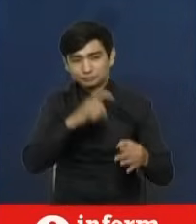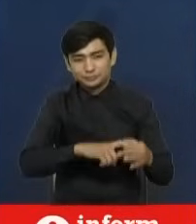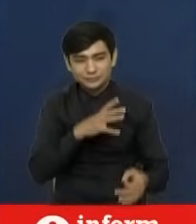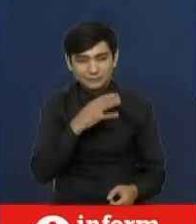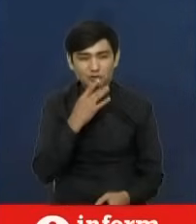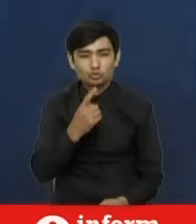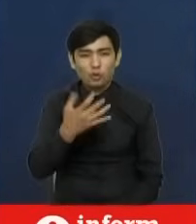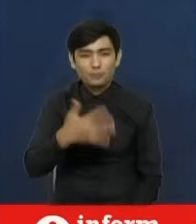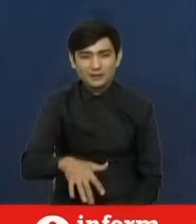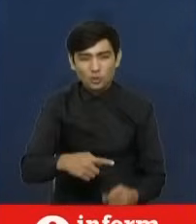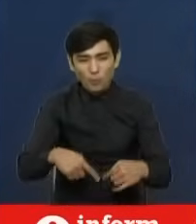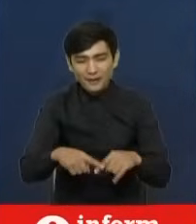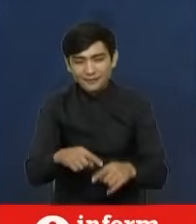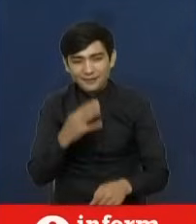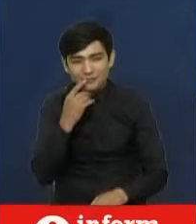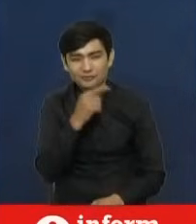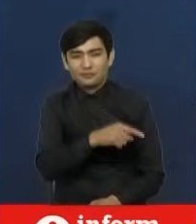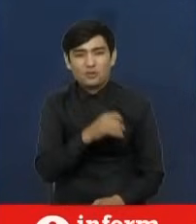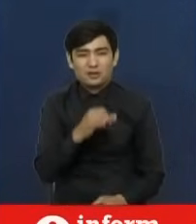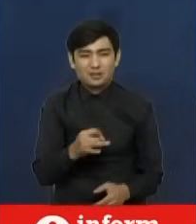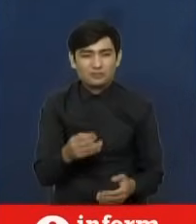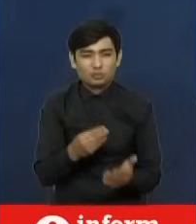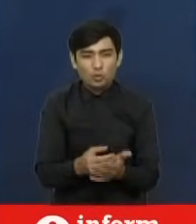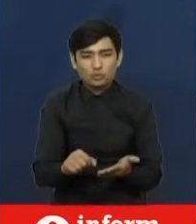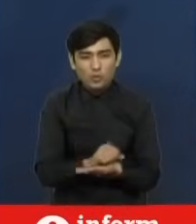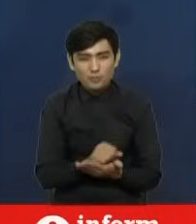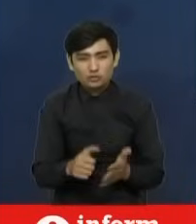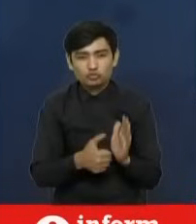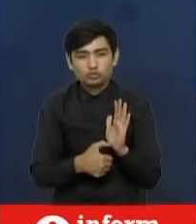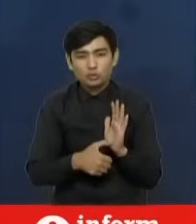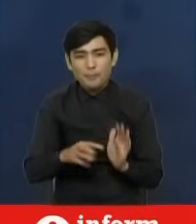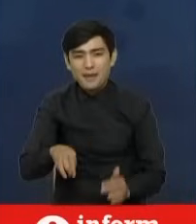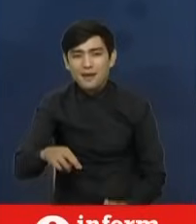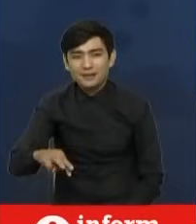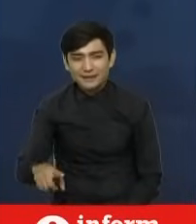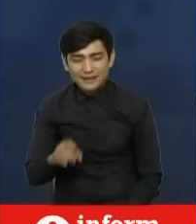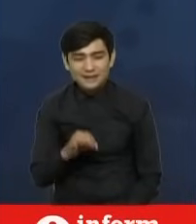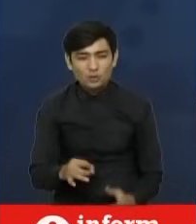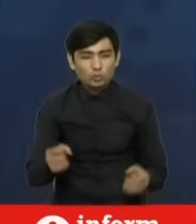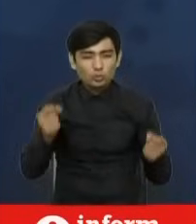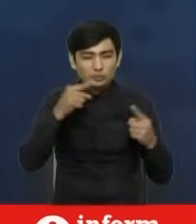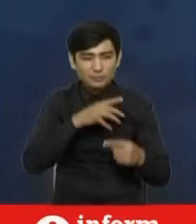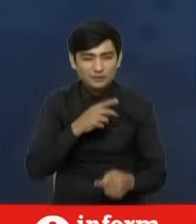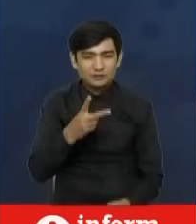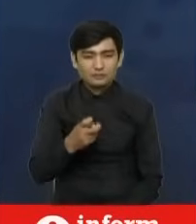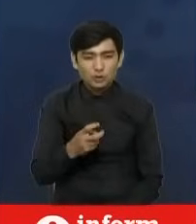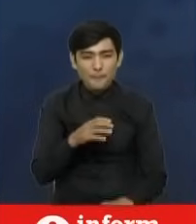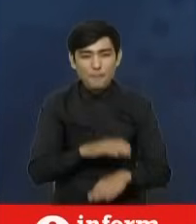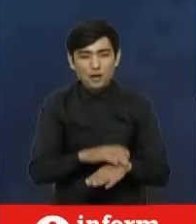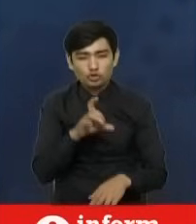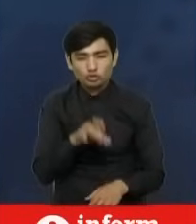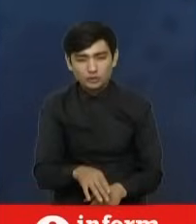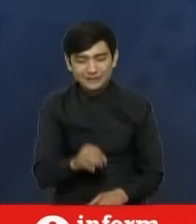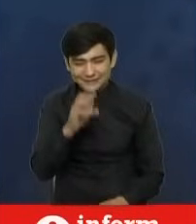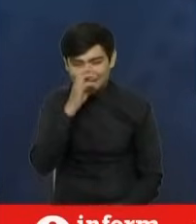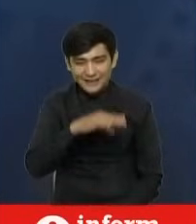границей. Также под их контролем находятся ценные бумаги на сумму в 600 миллиардов тенге. Установлено свыше 200 банковских счетов в